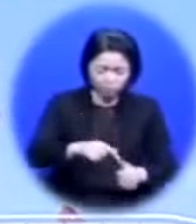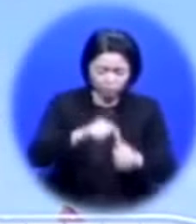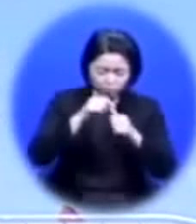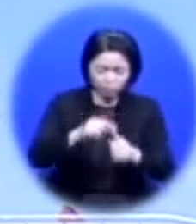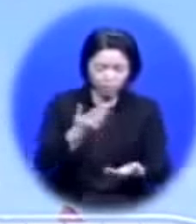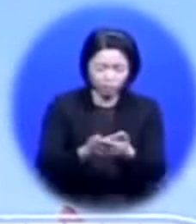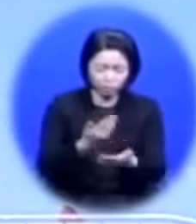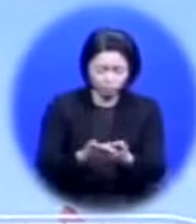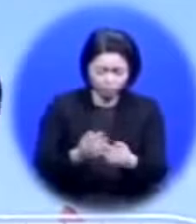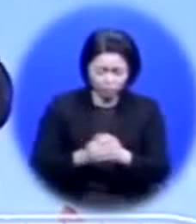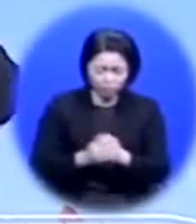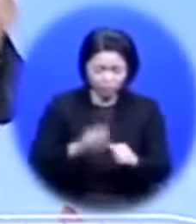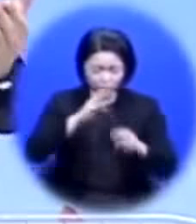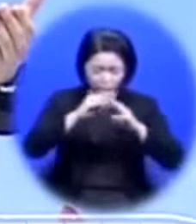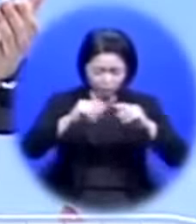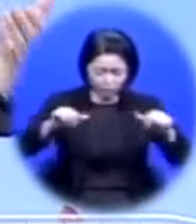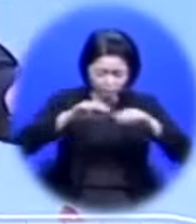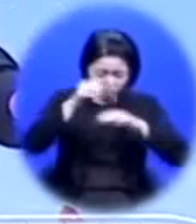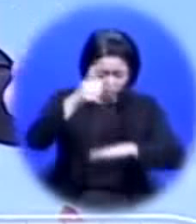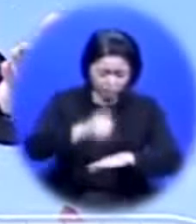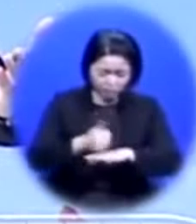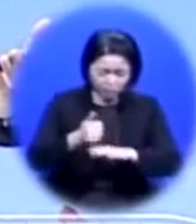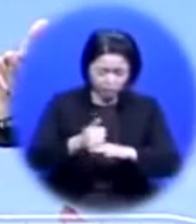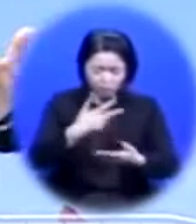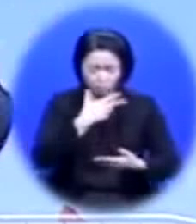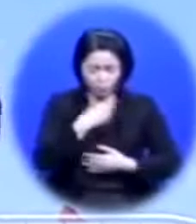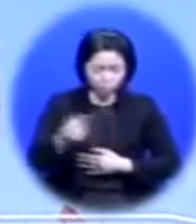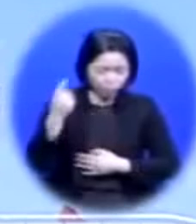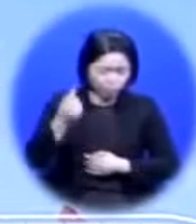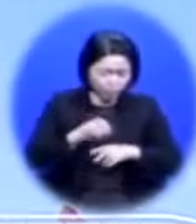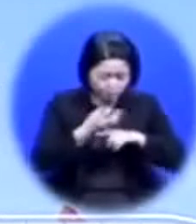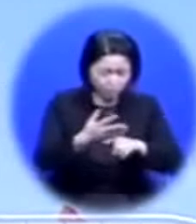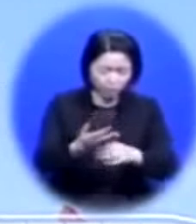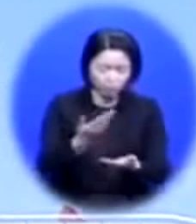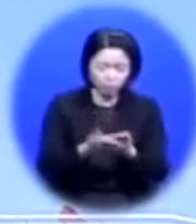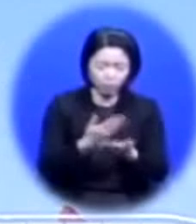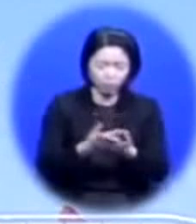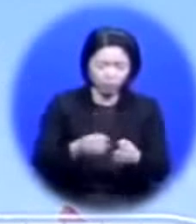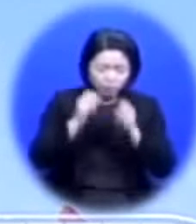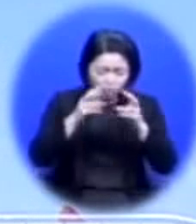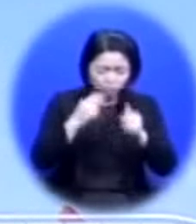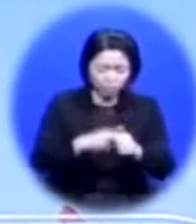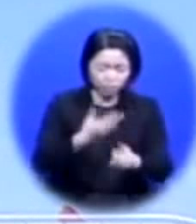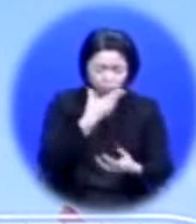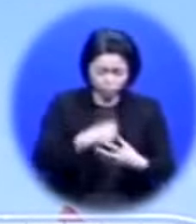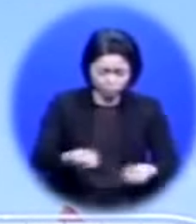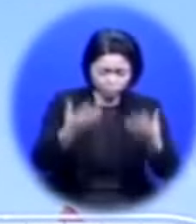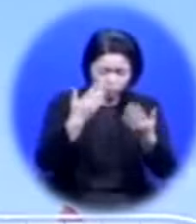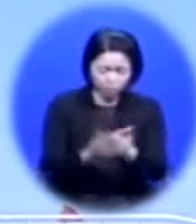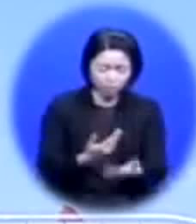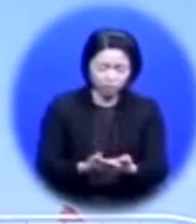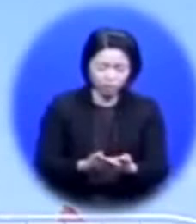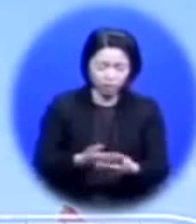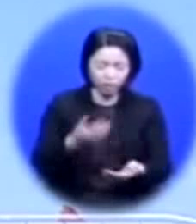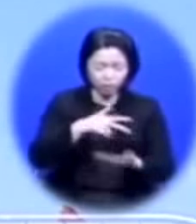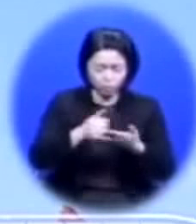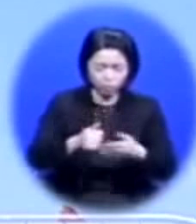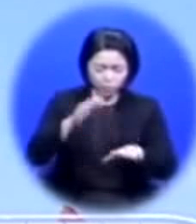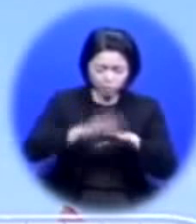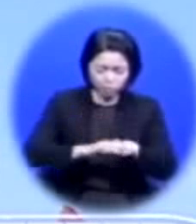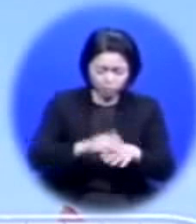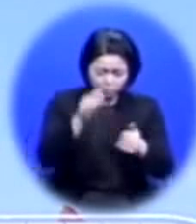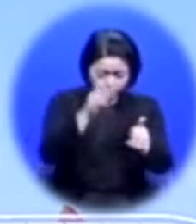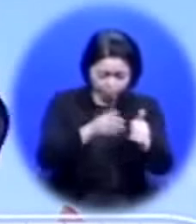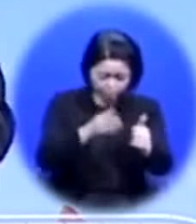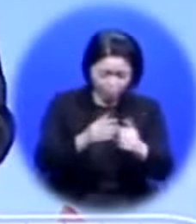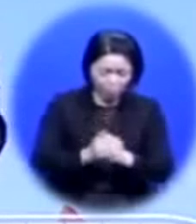주소서 땅 끝까지 주의 복음이 전해지게 하소서 선교사님들을 축복해 주소서 아멘 주님의 손에 부탁드립니다